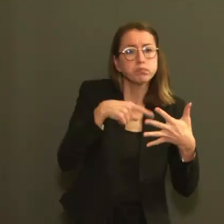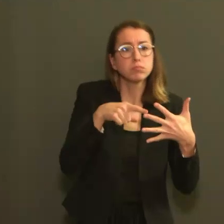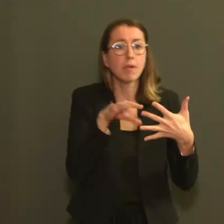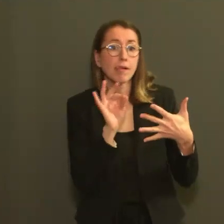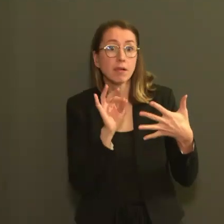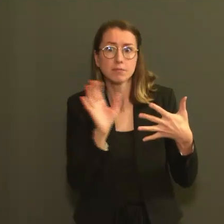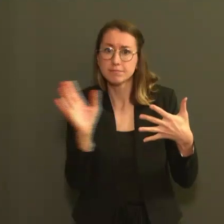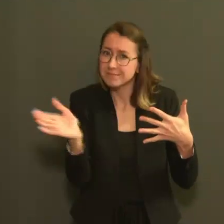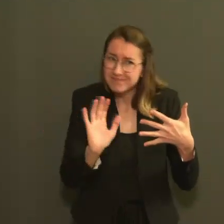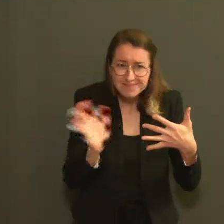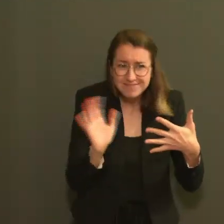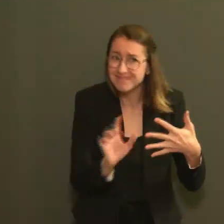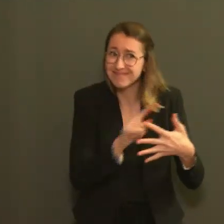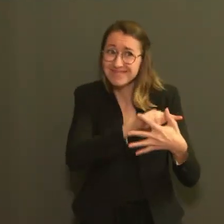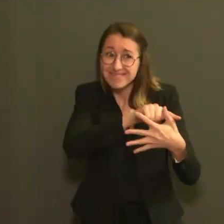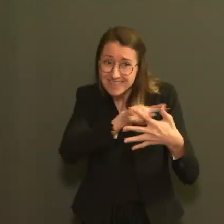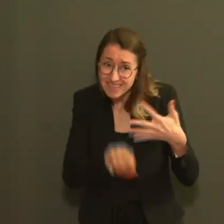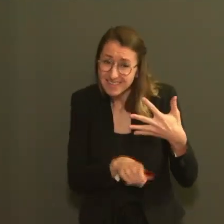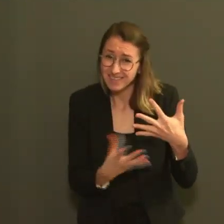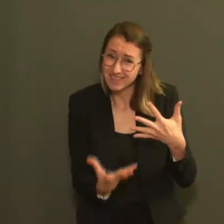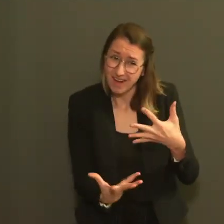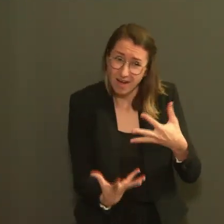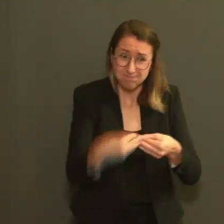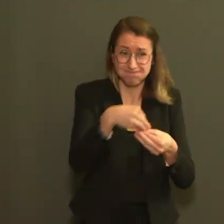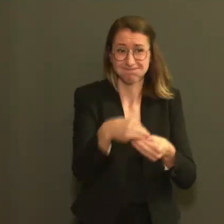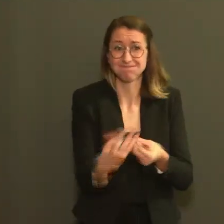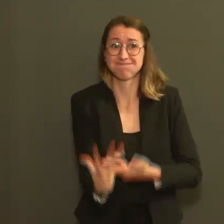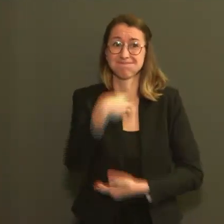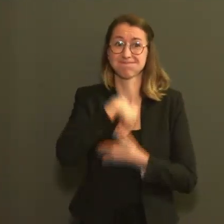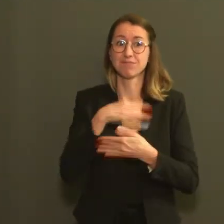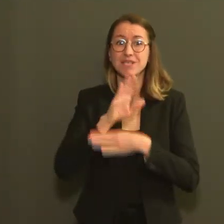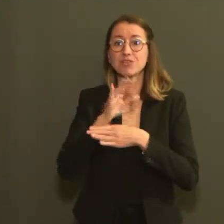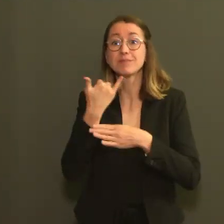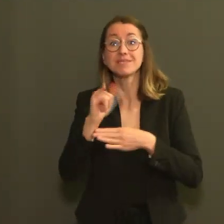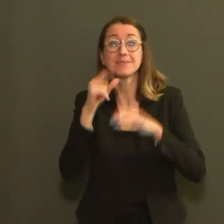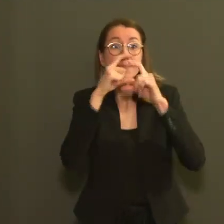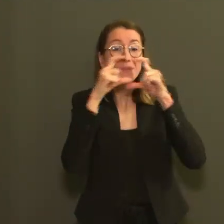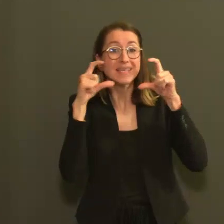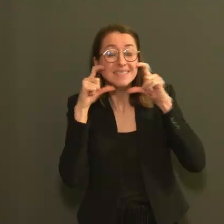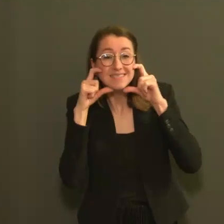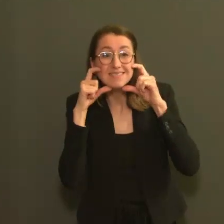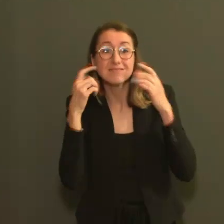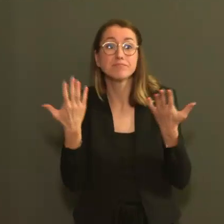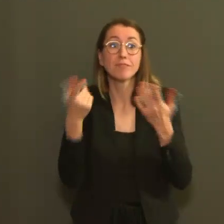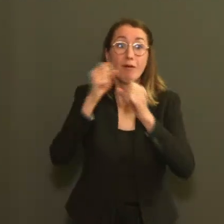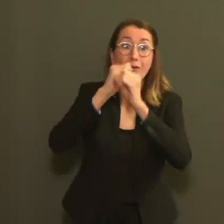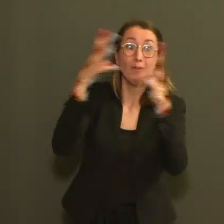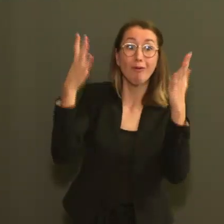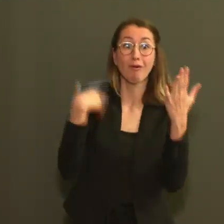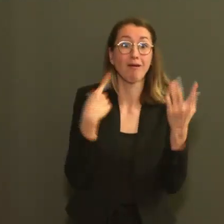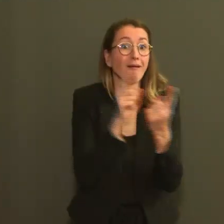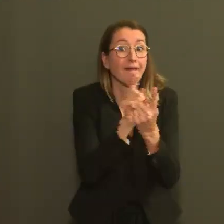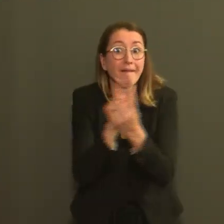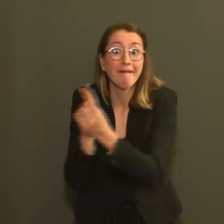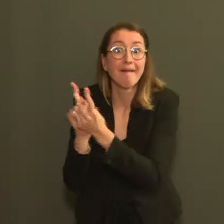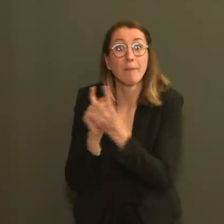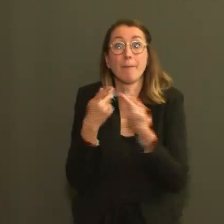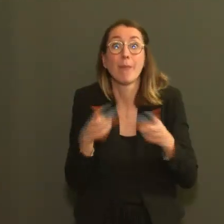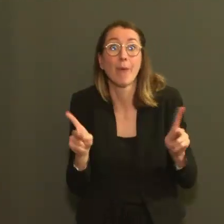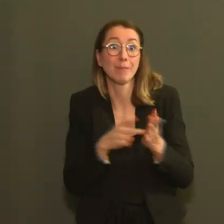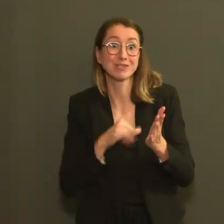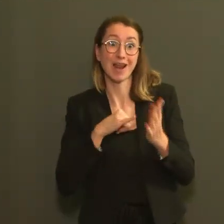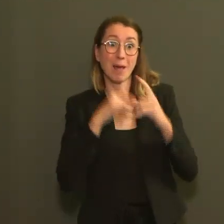toutes jouent un rôle. Et par exemple, le fait que vous portiez un masque ne signifie pas que vous pouvez tout d'un coup vous rapprocher beaucoup plus des personnes